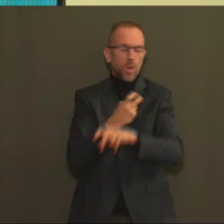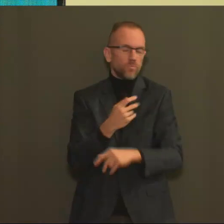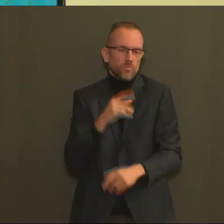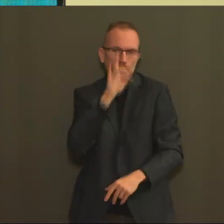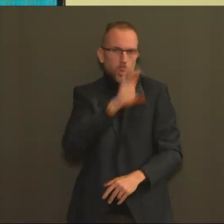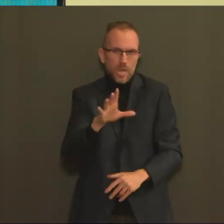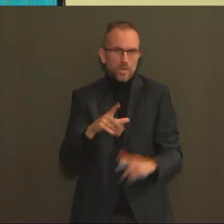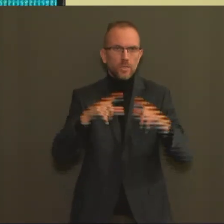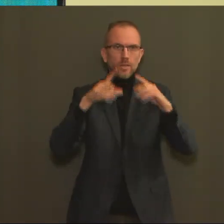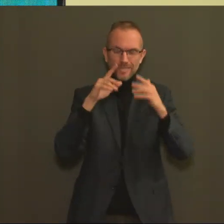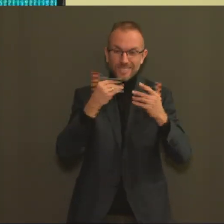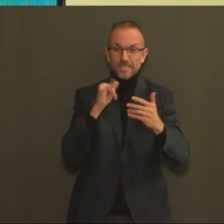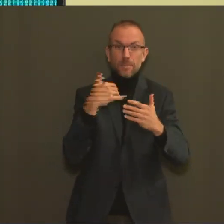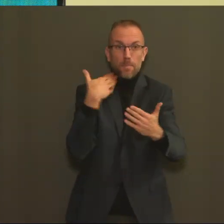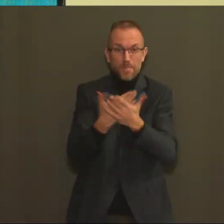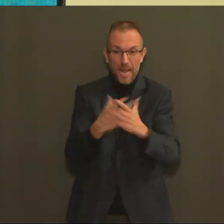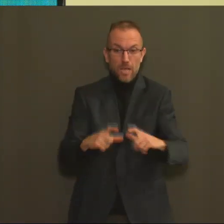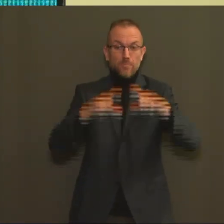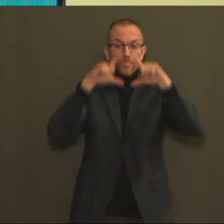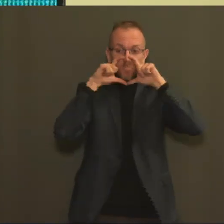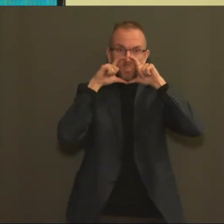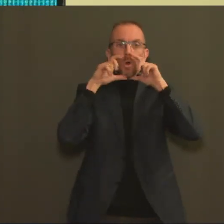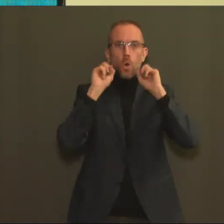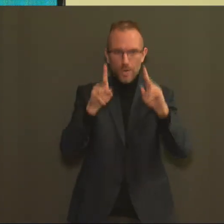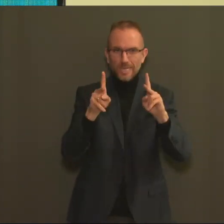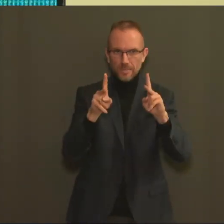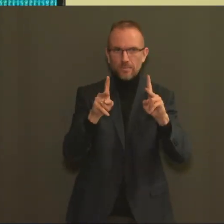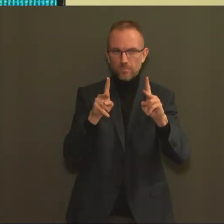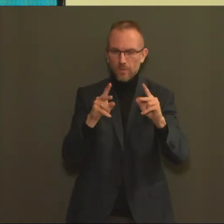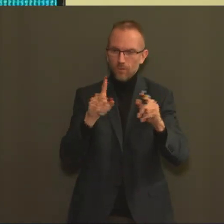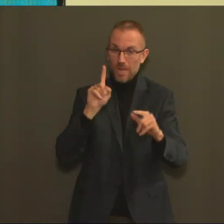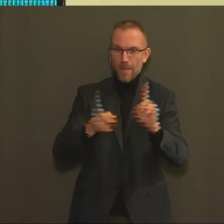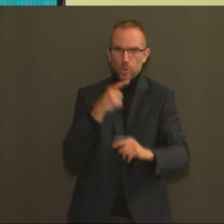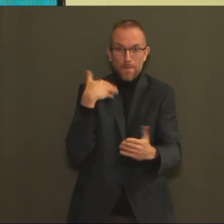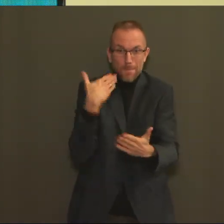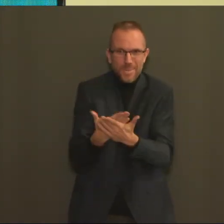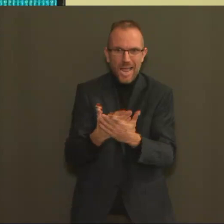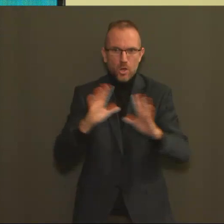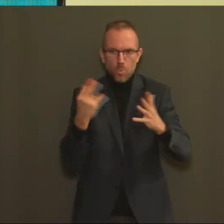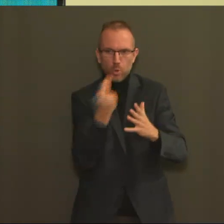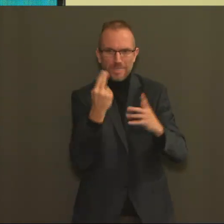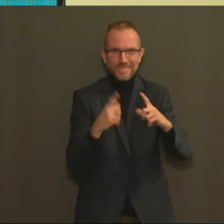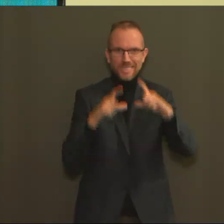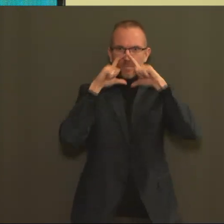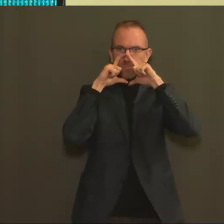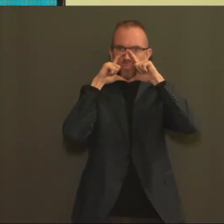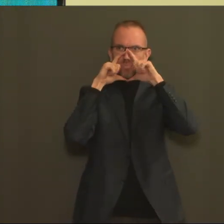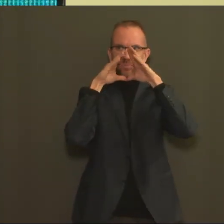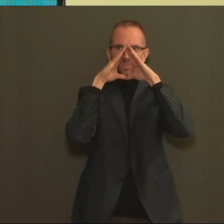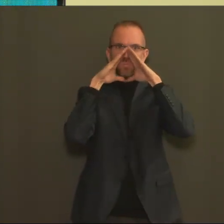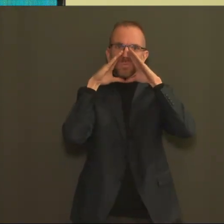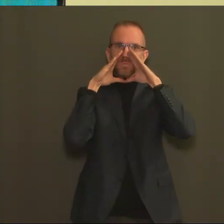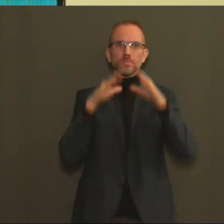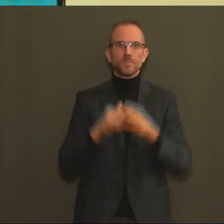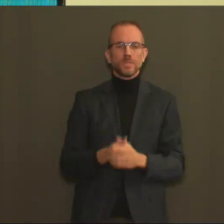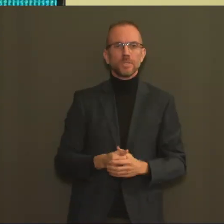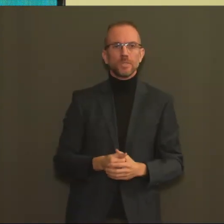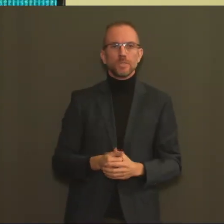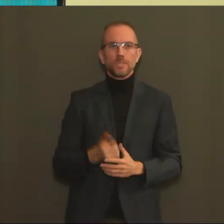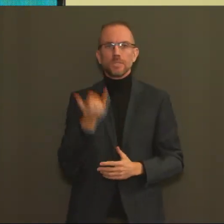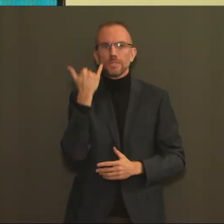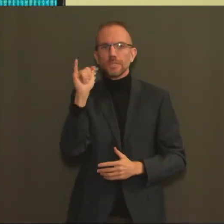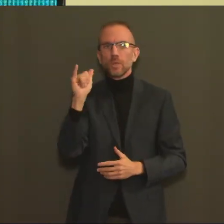maal probeer zoals cola bloem al je mes klant issue zo die muggen qui doivent être leuven dus wat